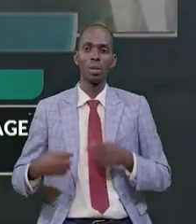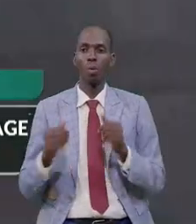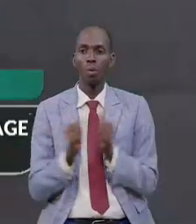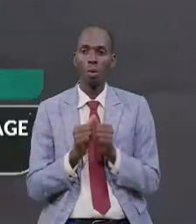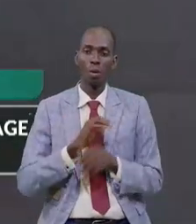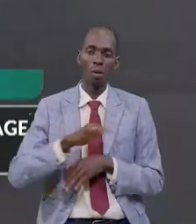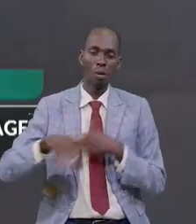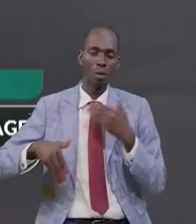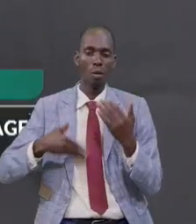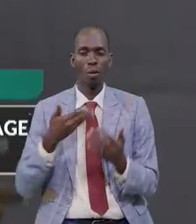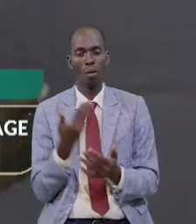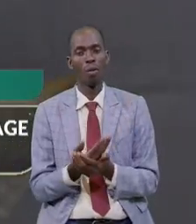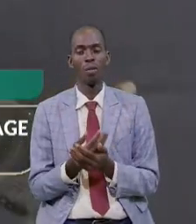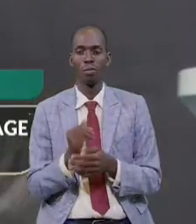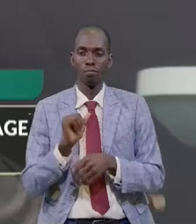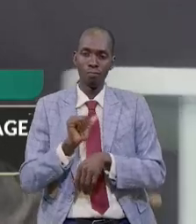toute